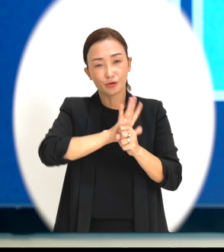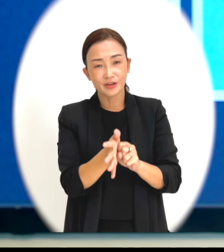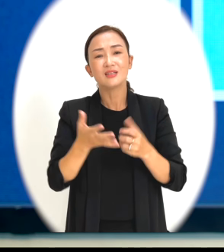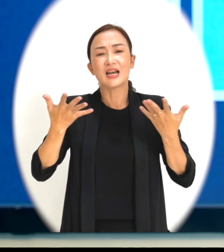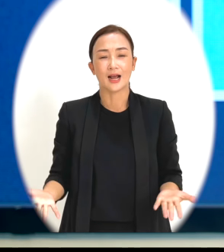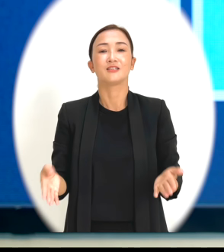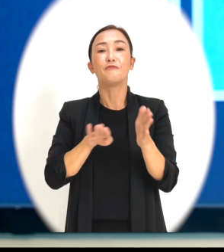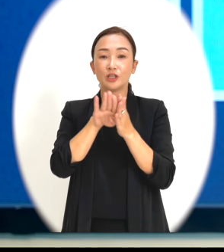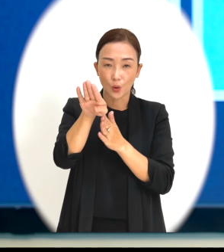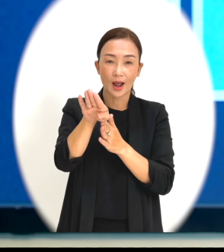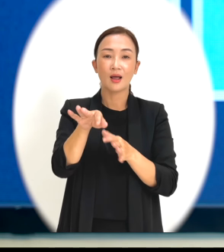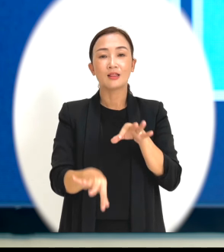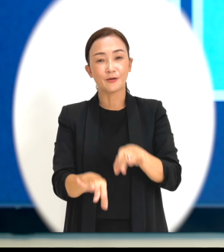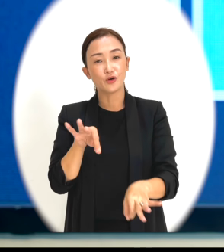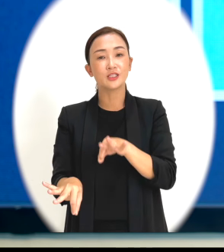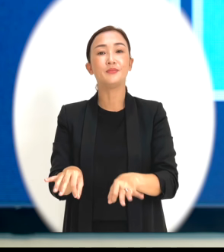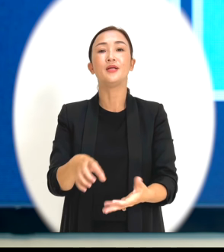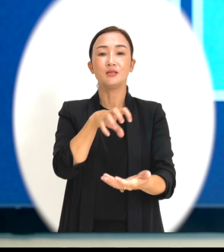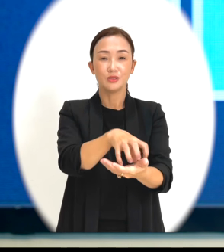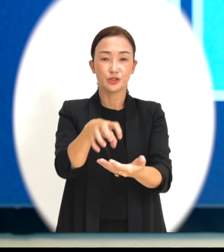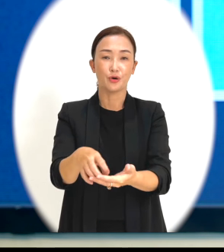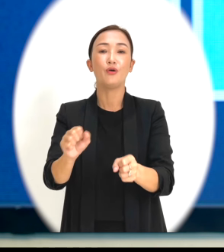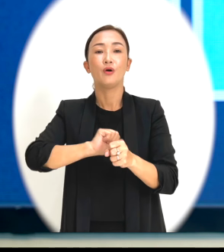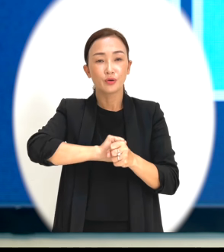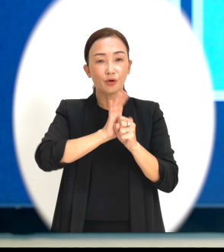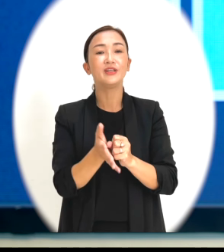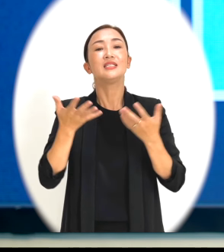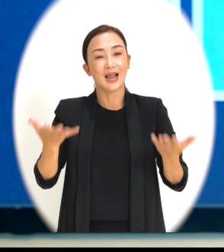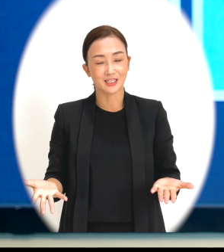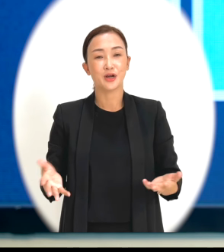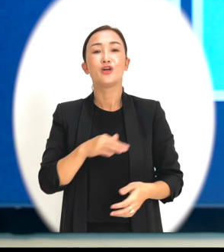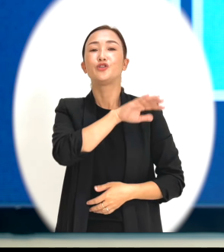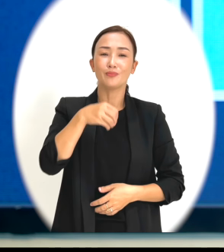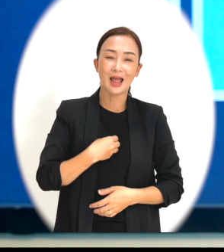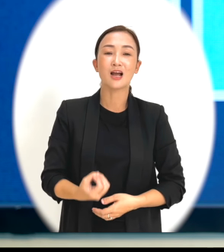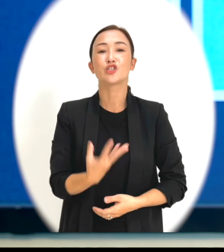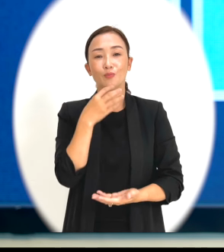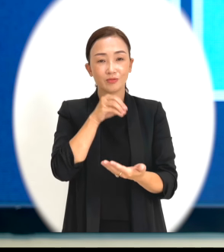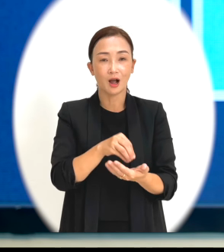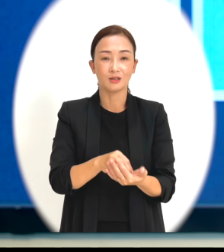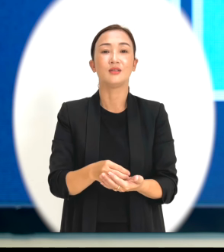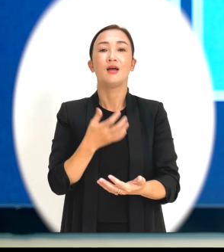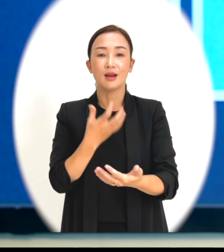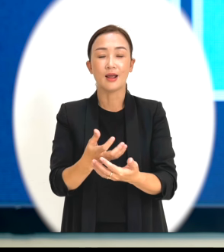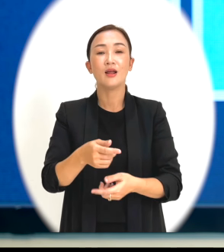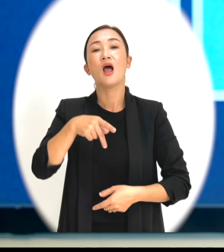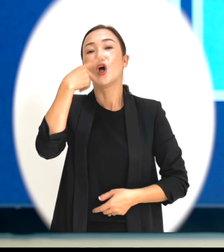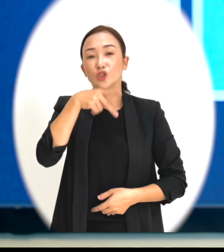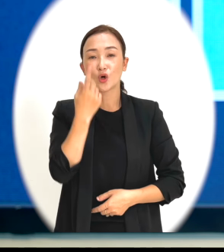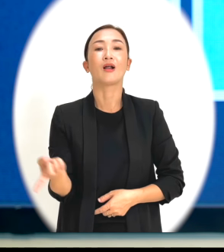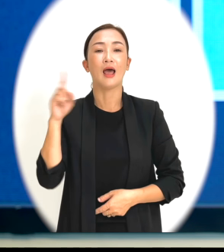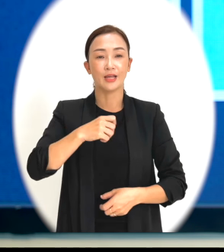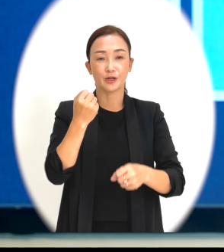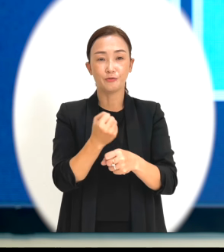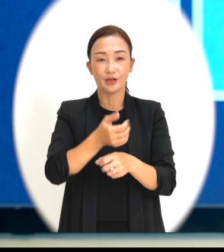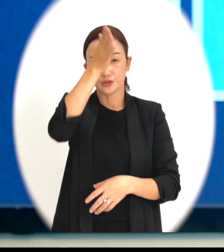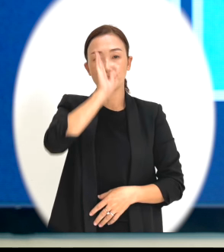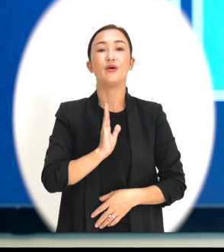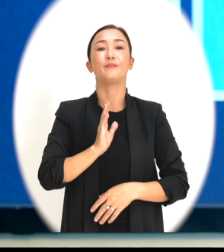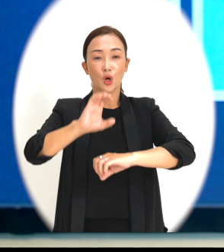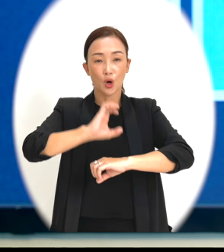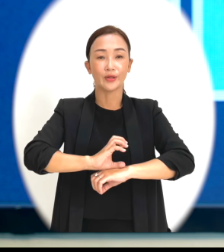Covid, nơi mà thành phố chúng ta là tâm điểm của bệnh dịch, chúng ta được sống để thuật lại việc Chúa làm qua công trình tái thiết